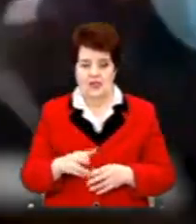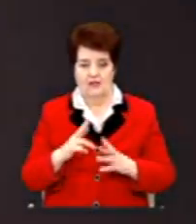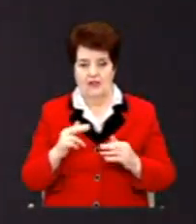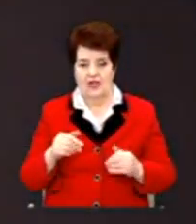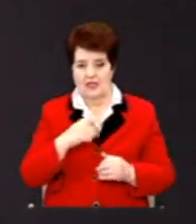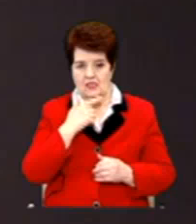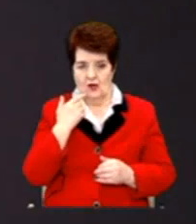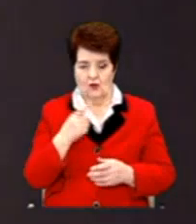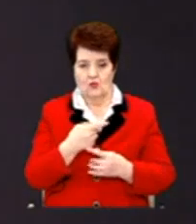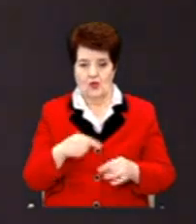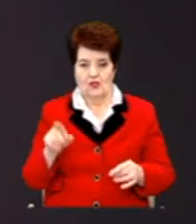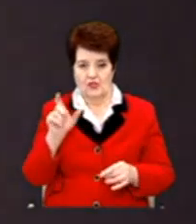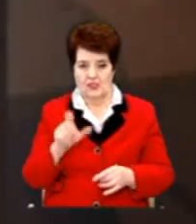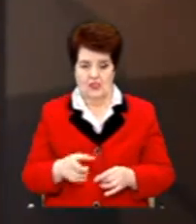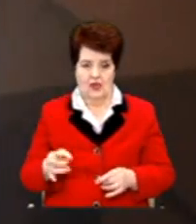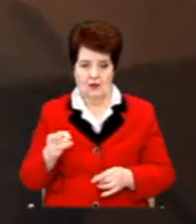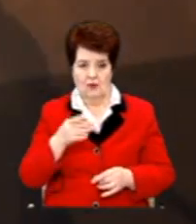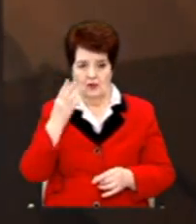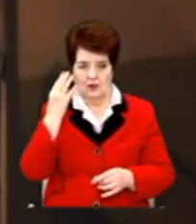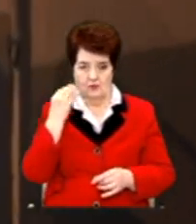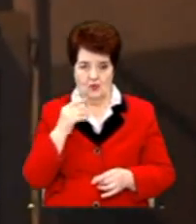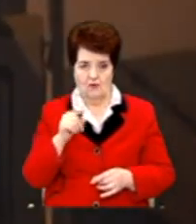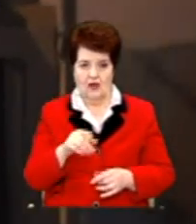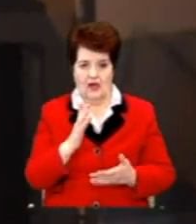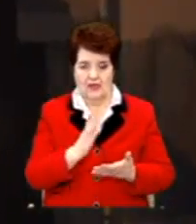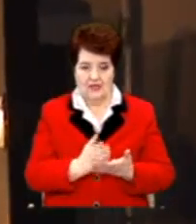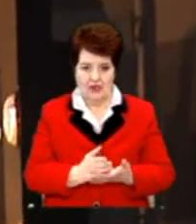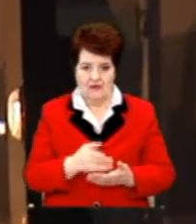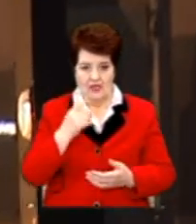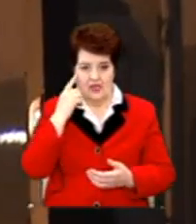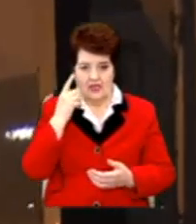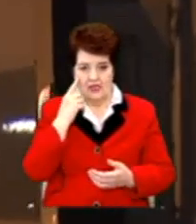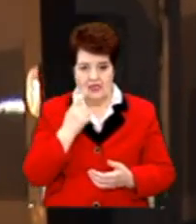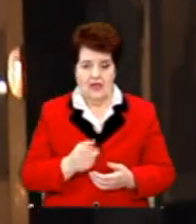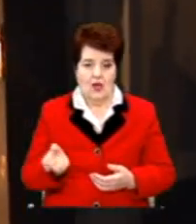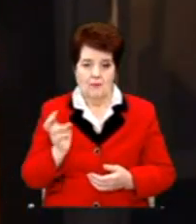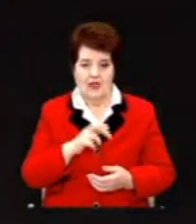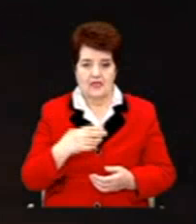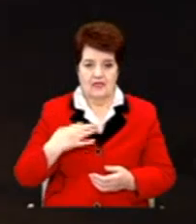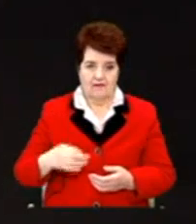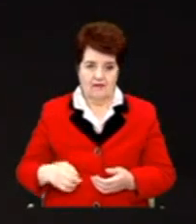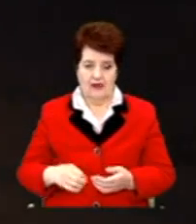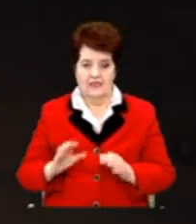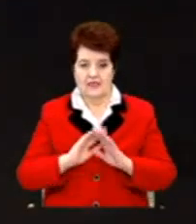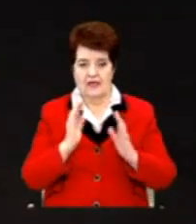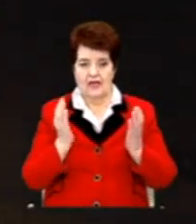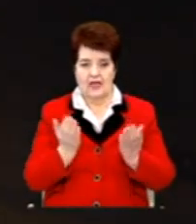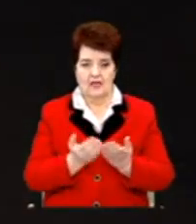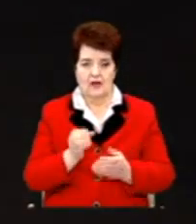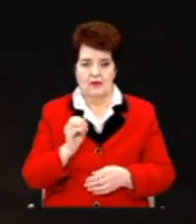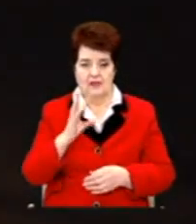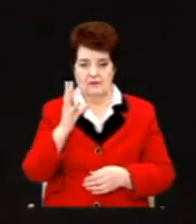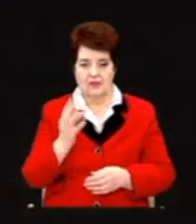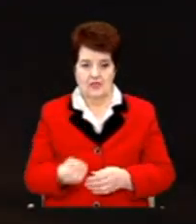Între timp, un alt cetățean al Republicii Moldova care s-a aflat în China și apoi a mers în Franța se află în carantină pentru